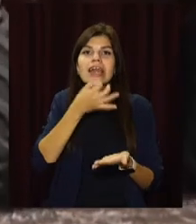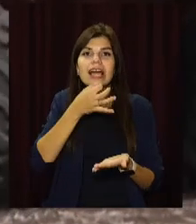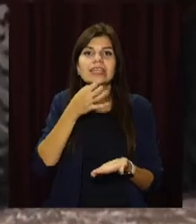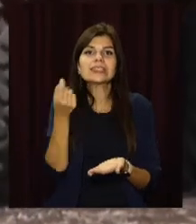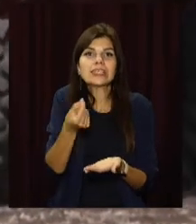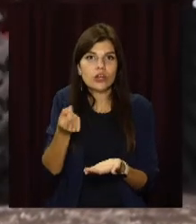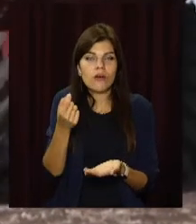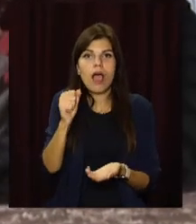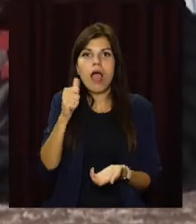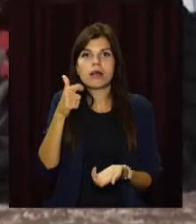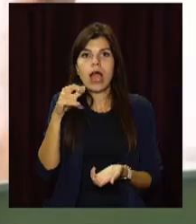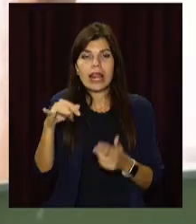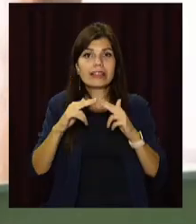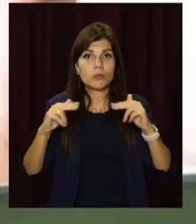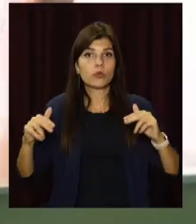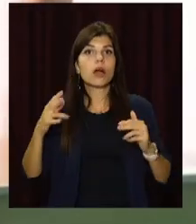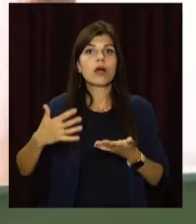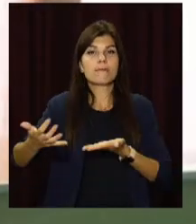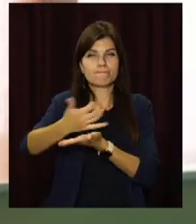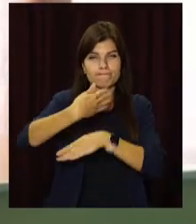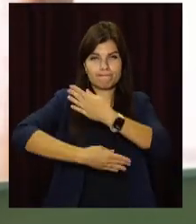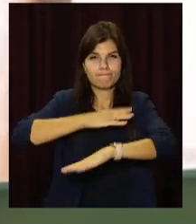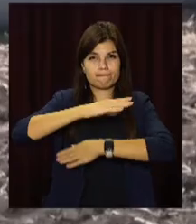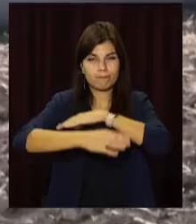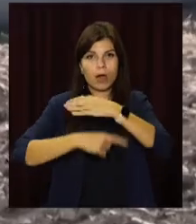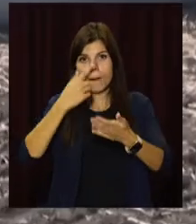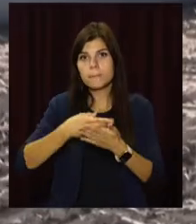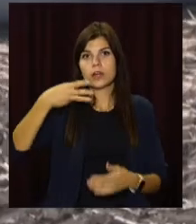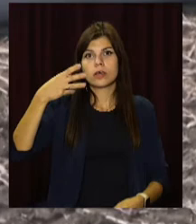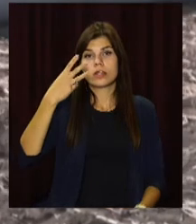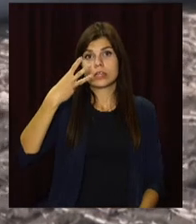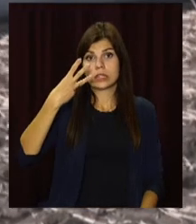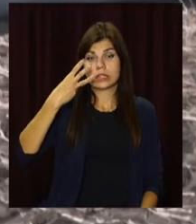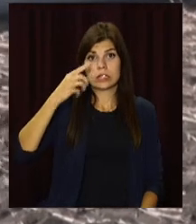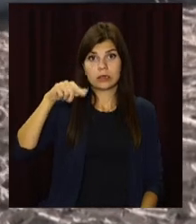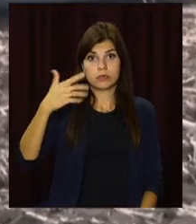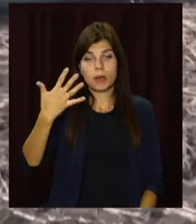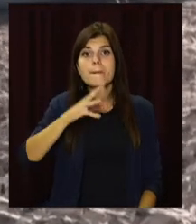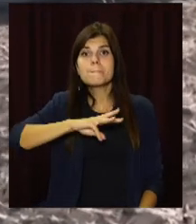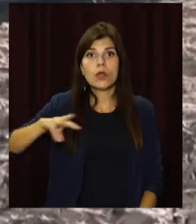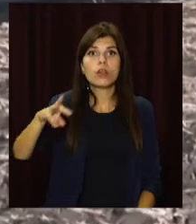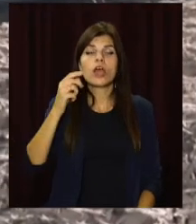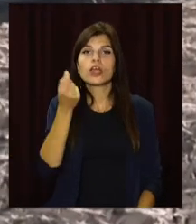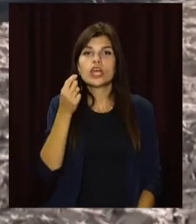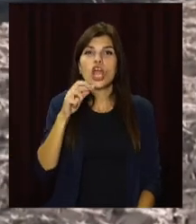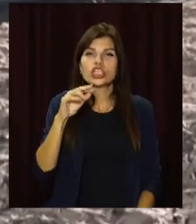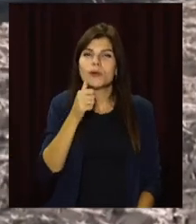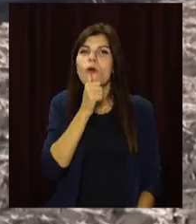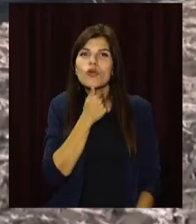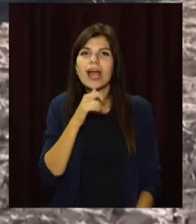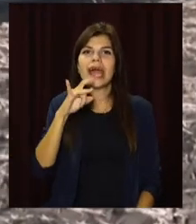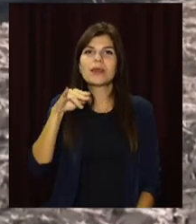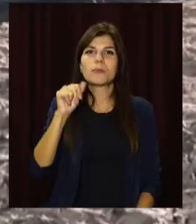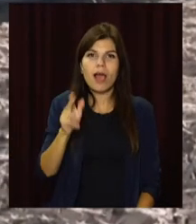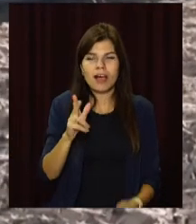ранніх зернових. Аграрії Дніпропетровщини намолотили майже 3,5 мільйона тонн пшениці, ячменю, гороху та ріпаку. Це